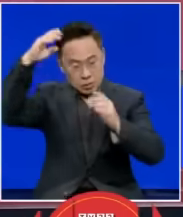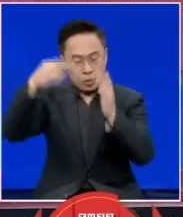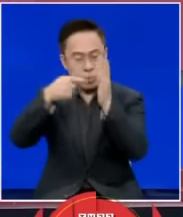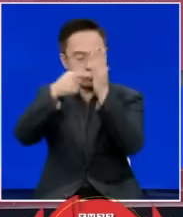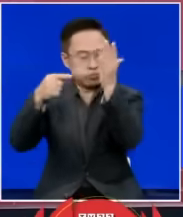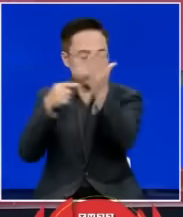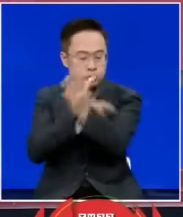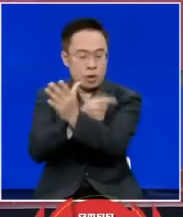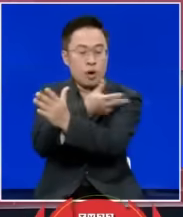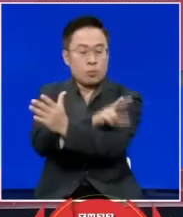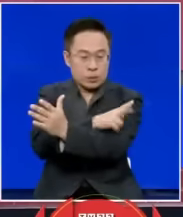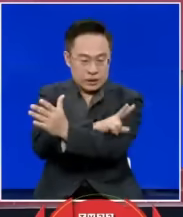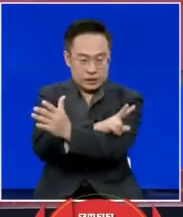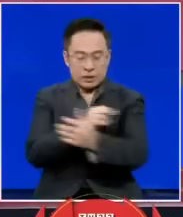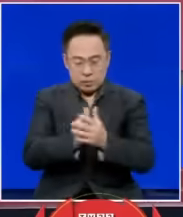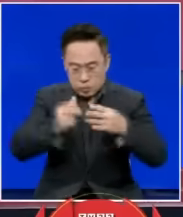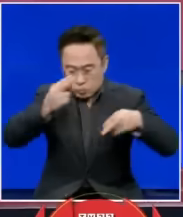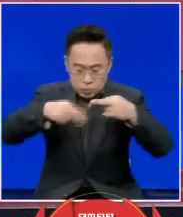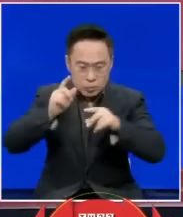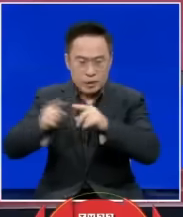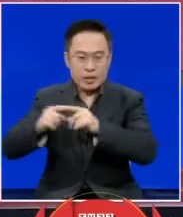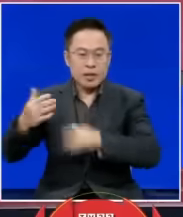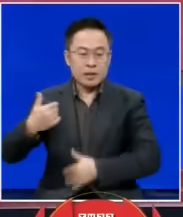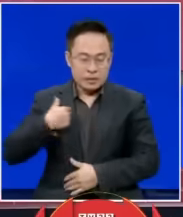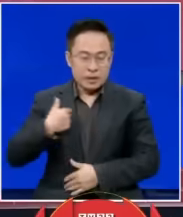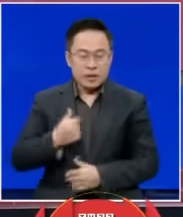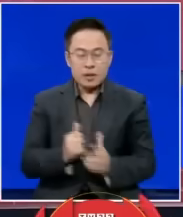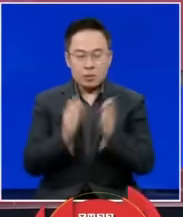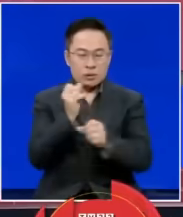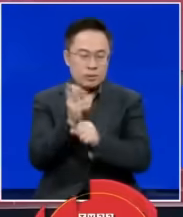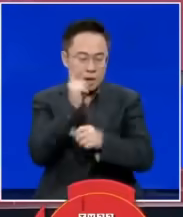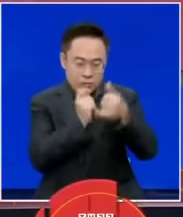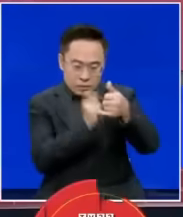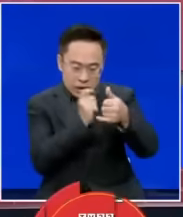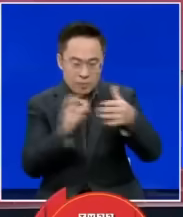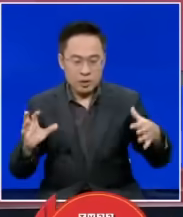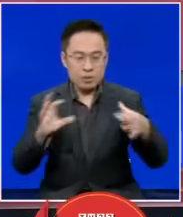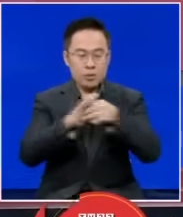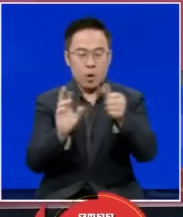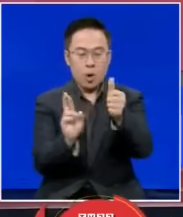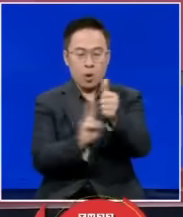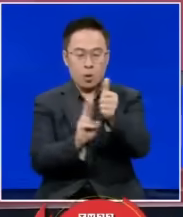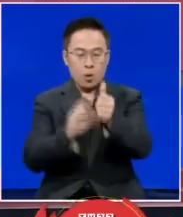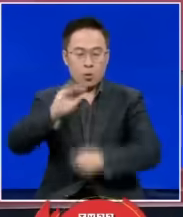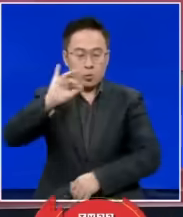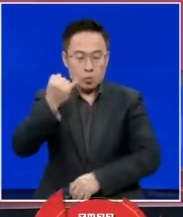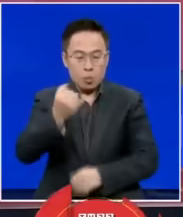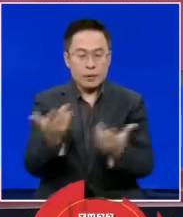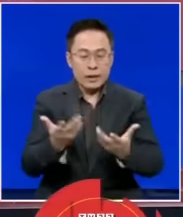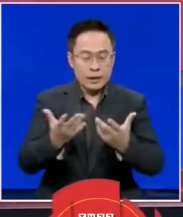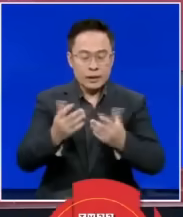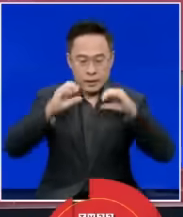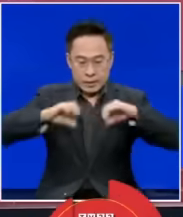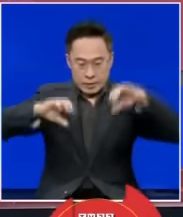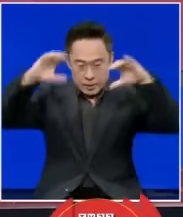สื่อก็ไปถามนายกเกี่ยวกับเรื่องของประเด็นบิ๊กโจ๊กเมื่อวานนี้เดี๋ยวมาดูคำตอบกันว่านายกเนี่ยพูดถึงเรื่องนี้ว่ายังไงบ้างนะคะ นี่ผมยัง